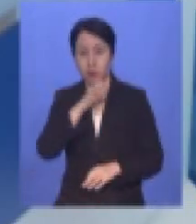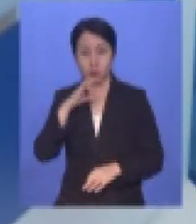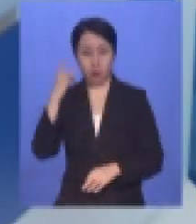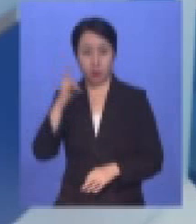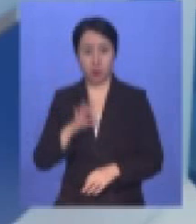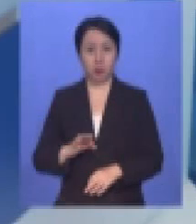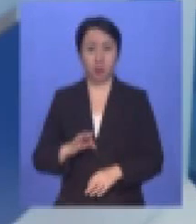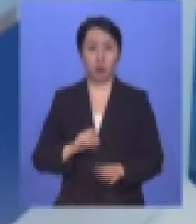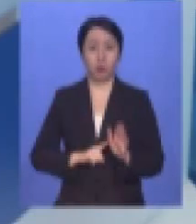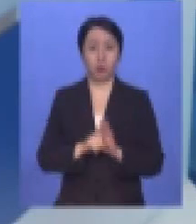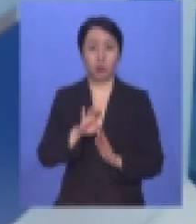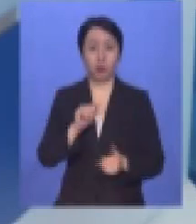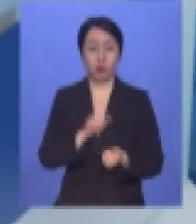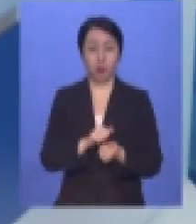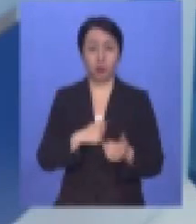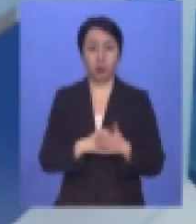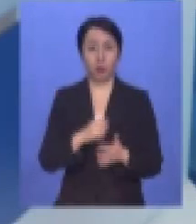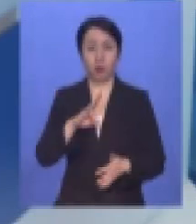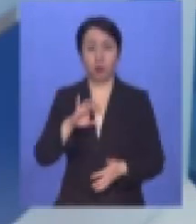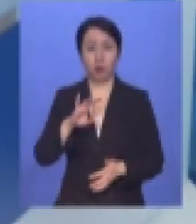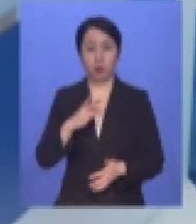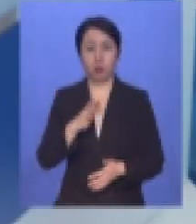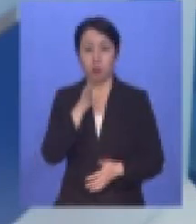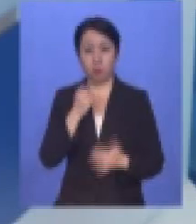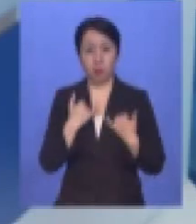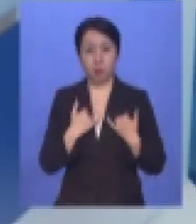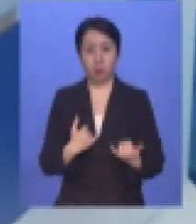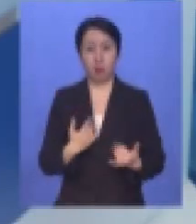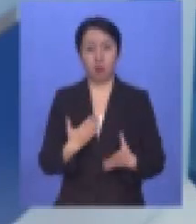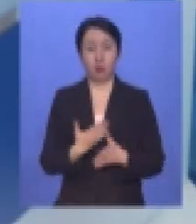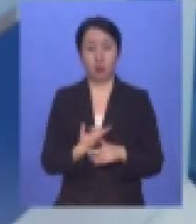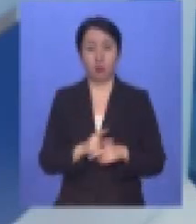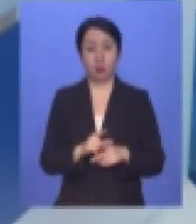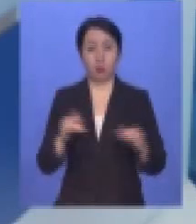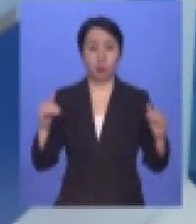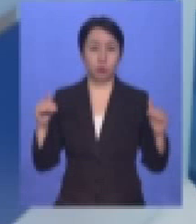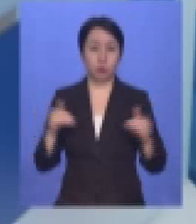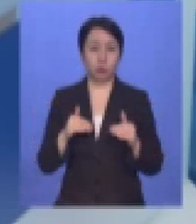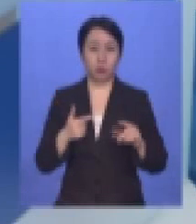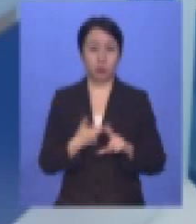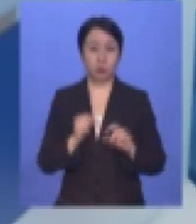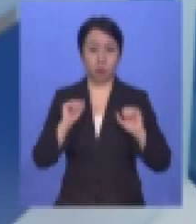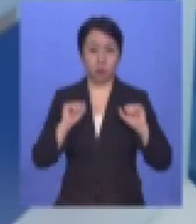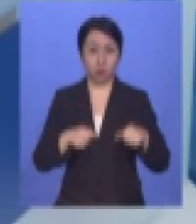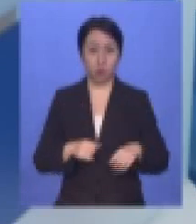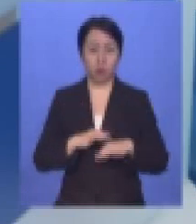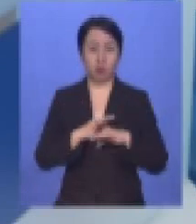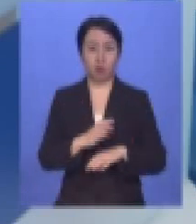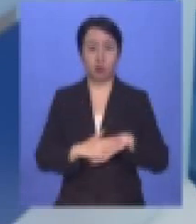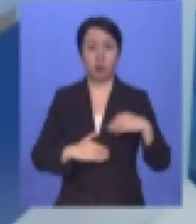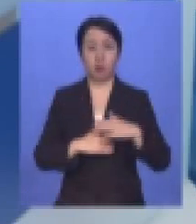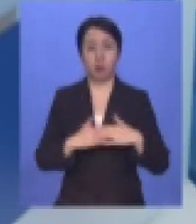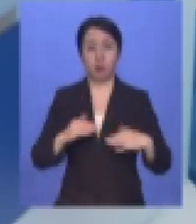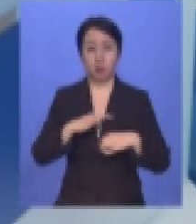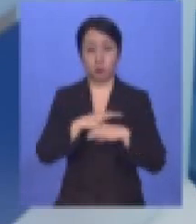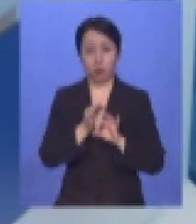проекта «Северный Казахстан. От эпохи камня до этнографической современности». Благодаря этому у студентов появилась возможность